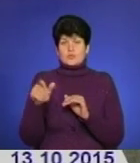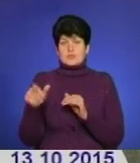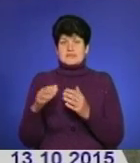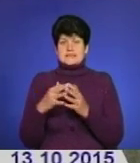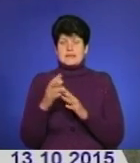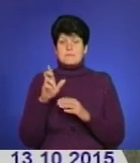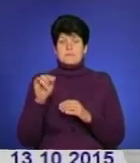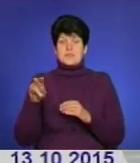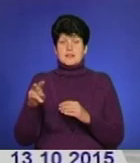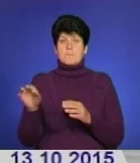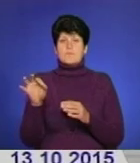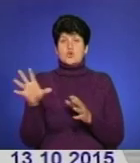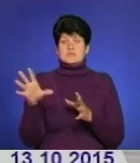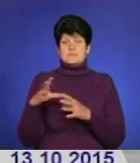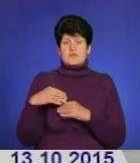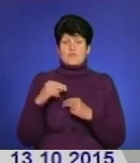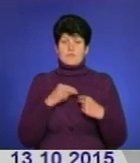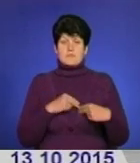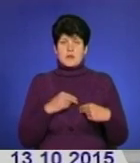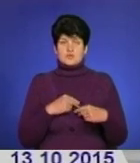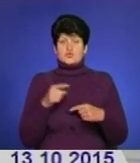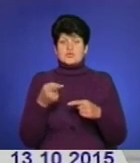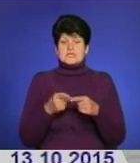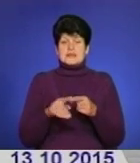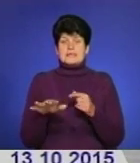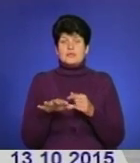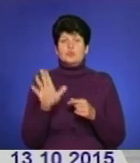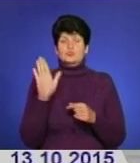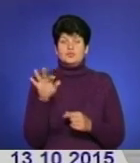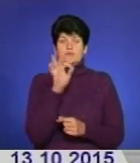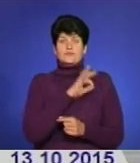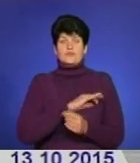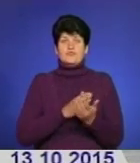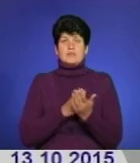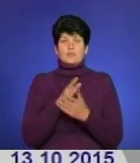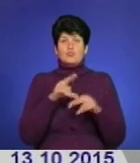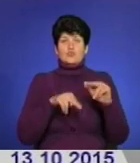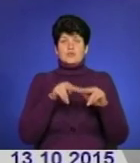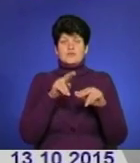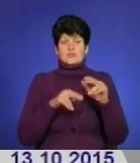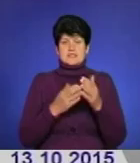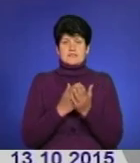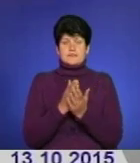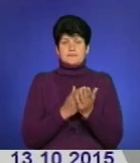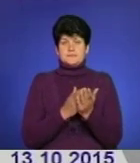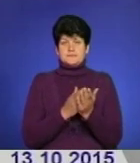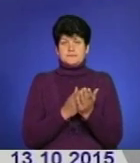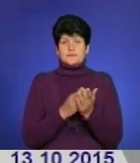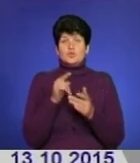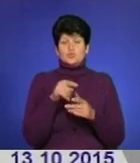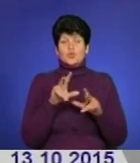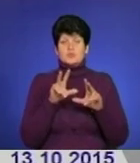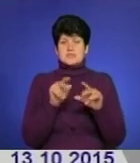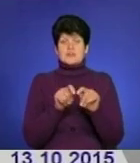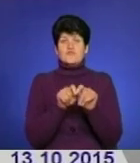села Біла про співпрацю. Дана територія використовуватиметься в напрямку будівництва інфраструктури. Тут